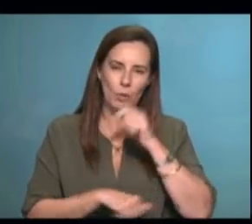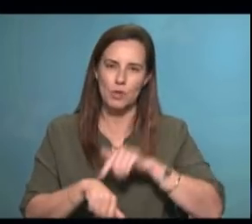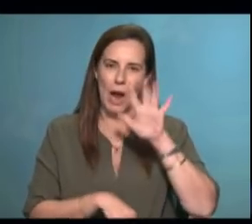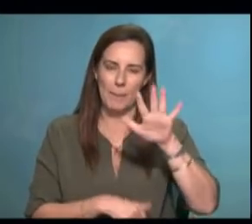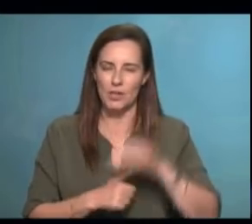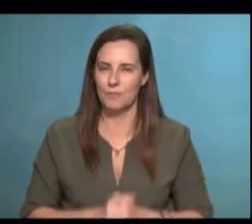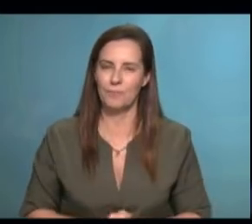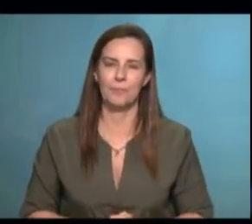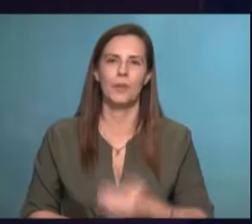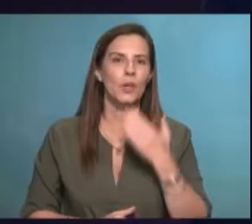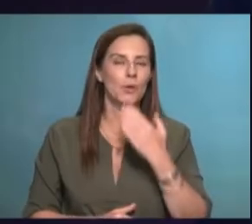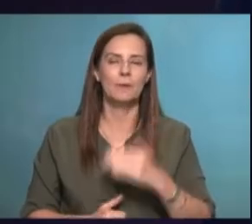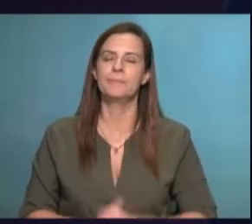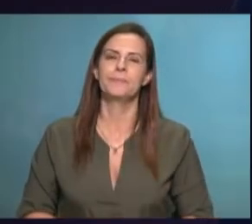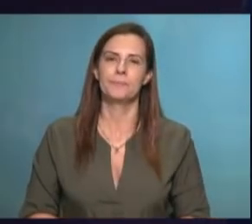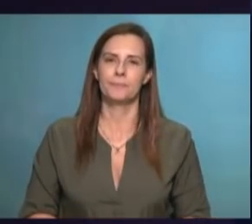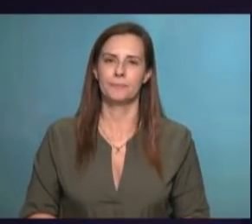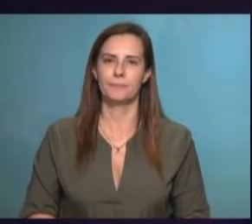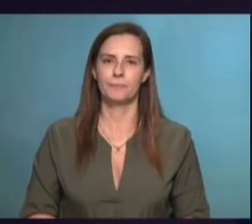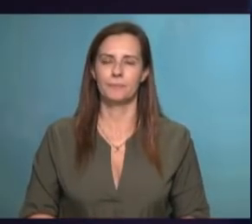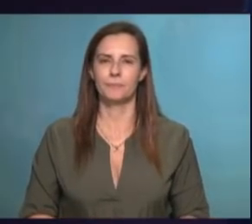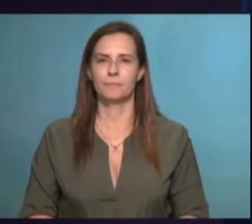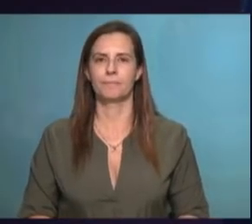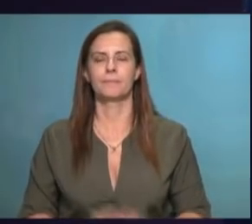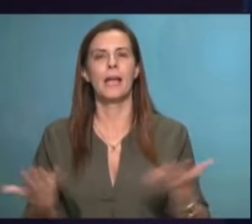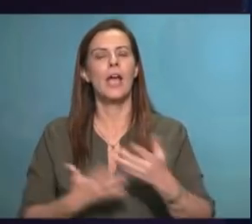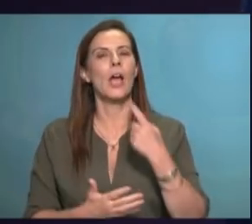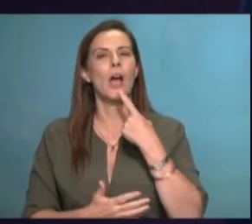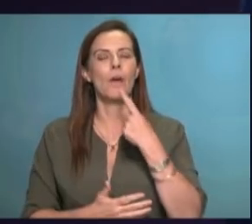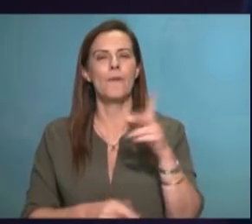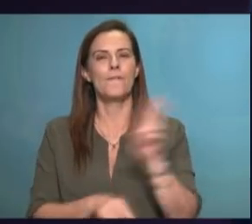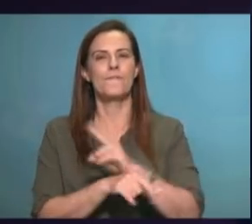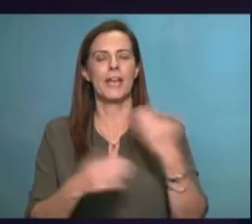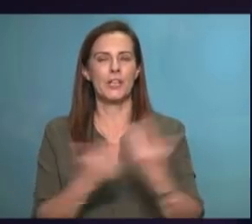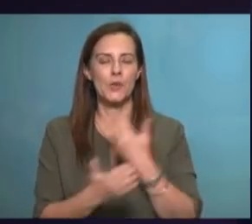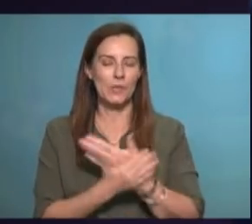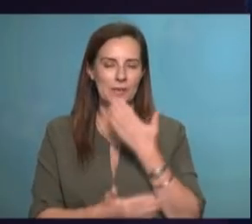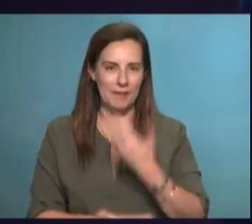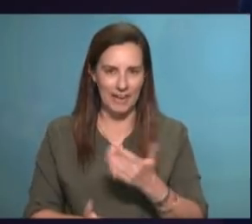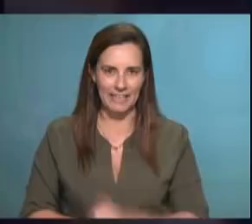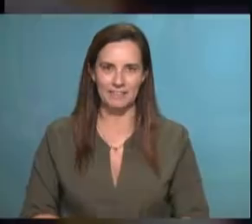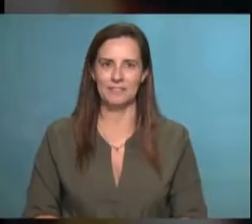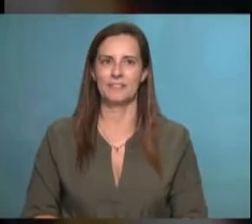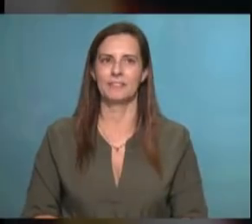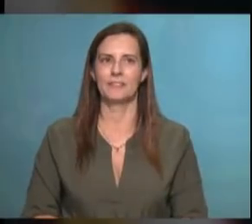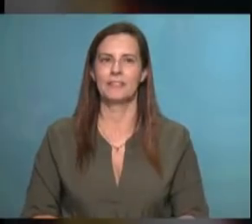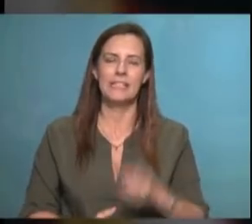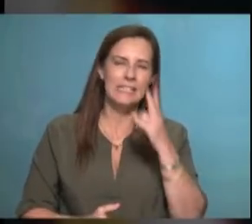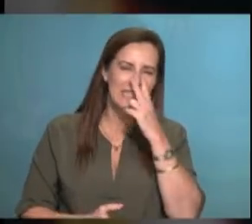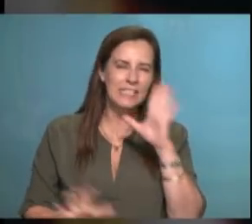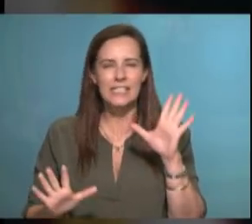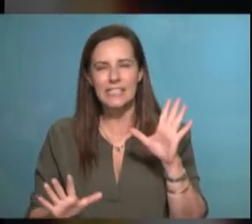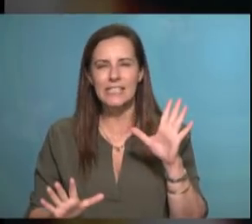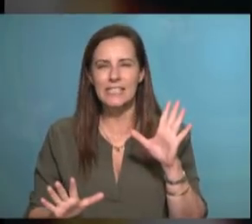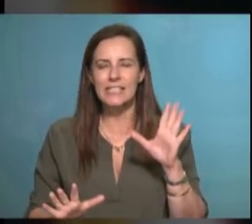רבה, אורי. תודה לך, אורי. איך אומרים פייק ניוז בעברית? ניסינו להמציא חדשות